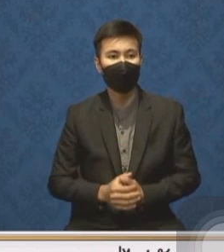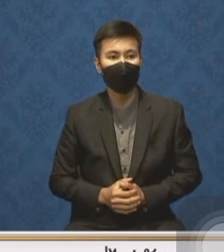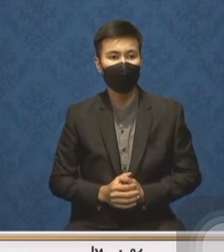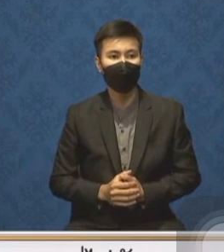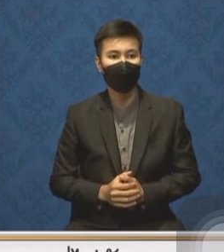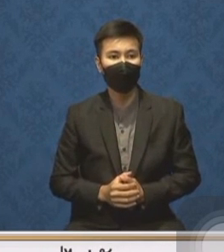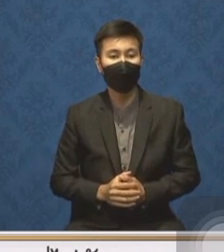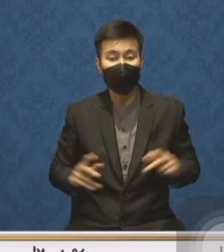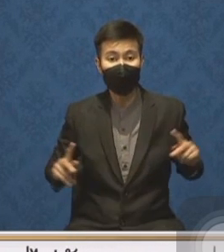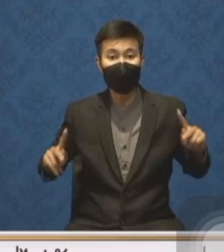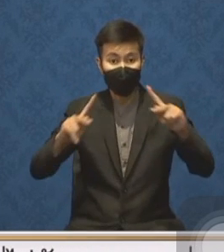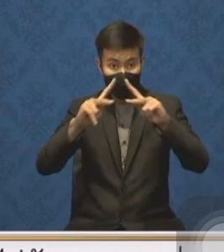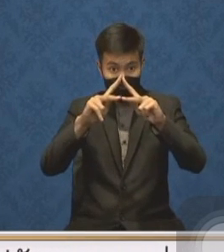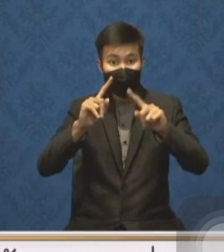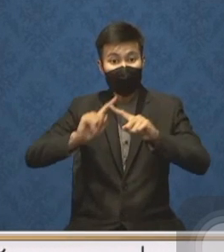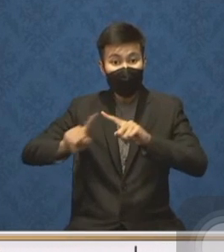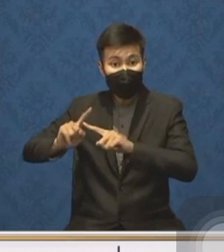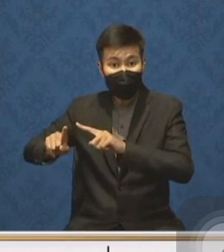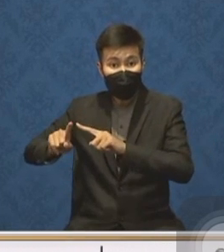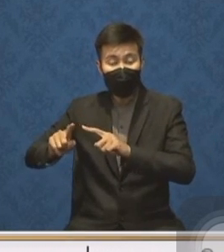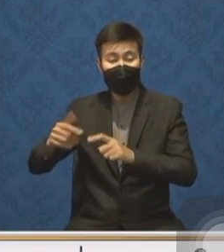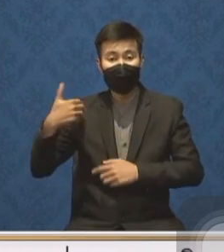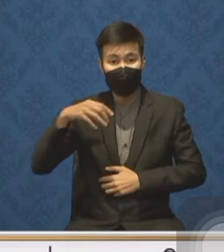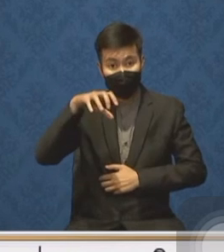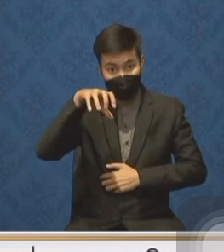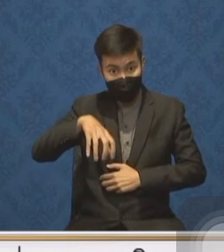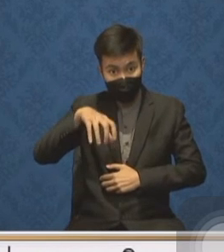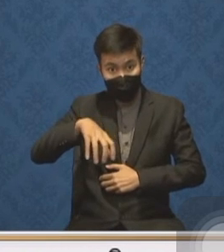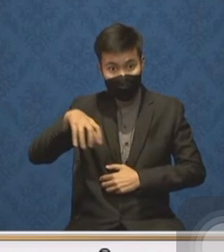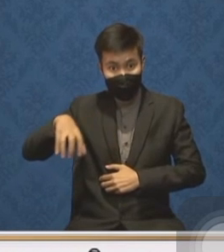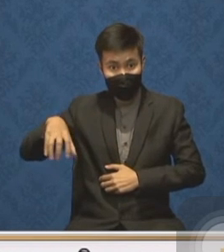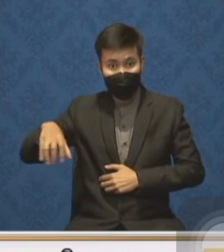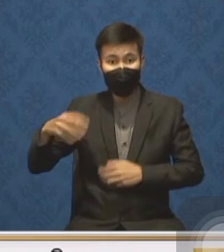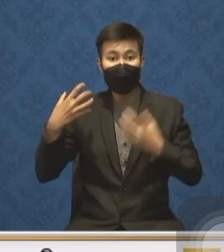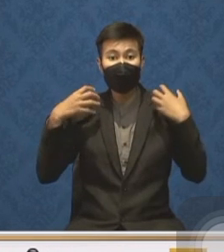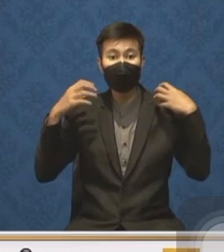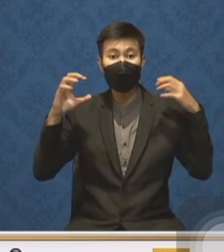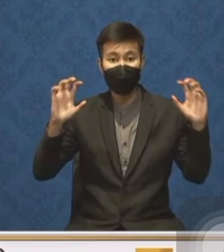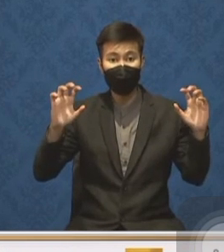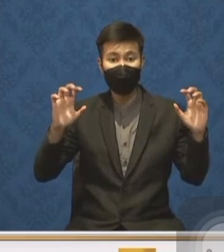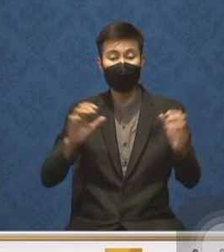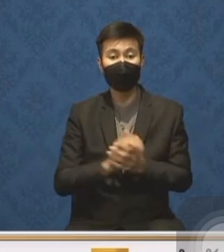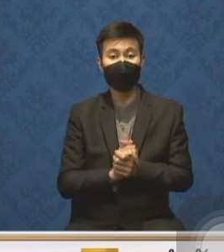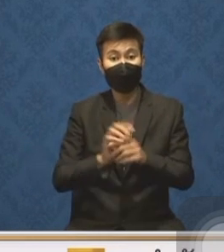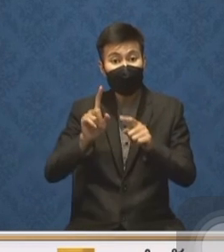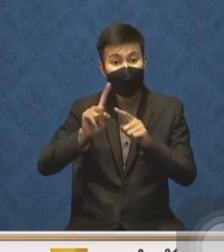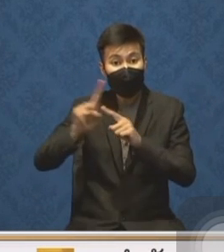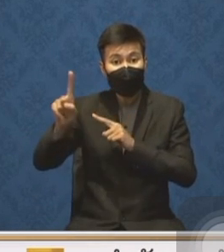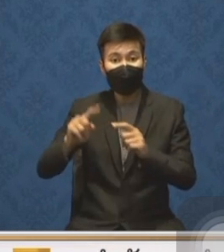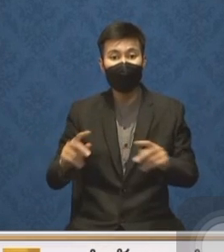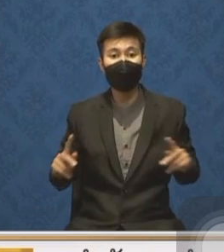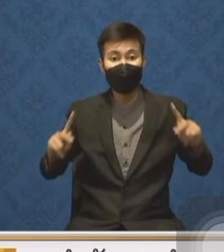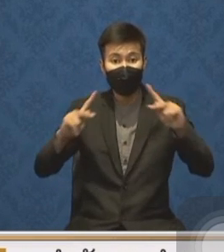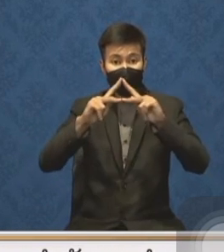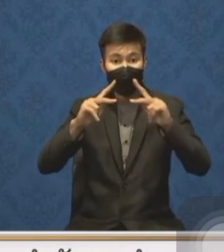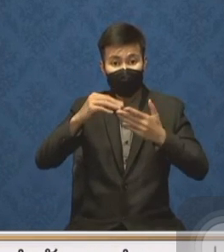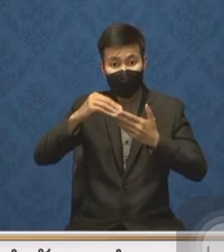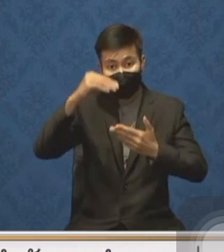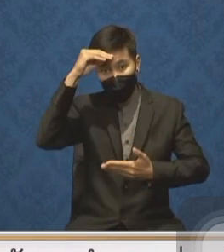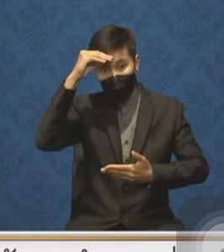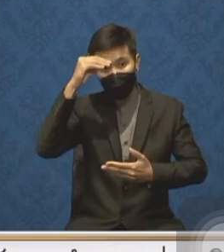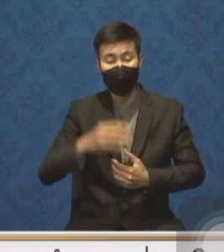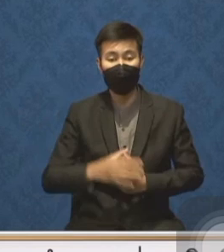ครับแล้วก็หน่วยงานหลักๆไม่กี่หน่วยงานครับหน่วยงานแรกครับงบกระทรวงศึกษาธิการ